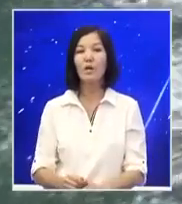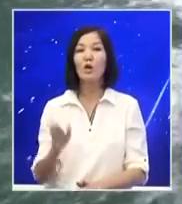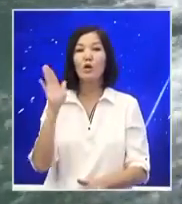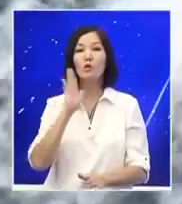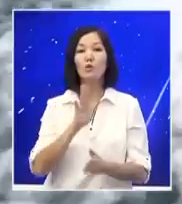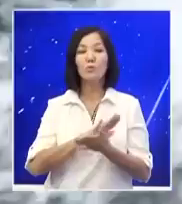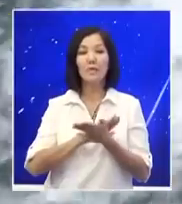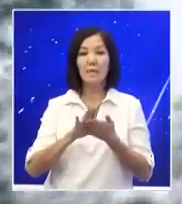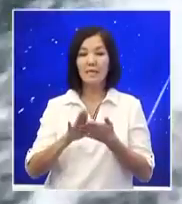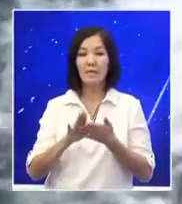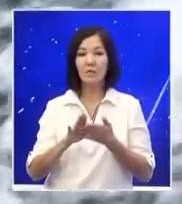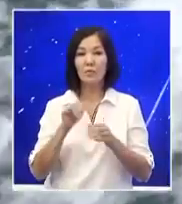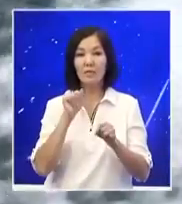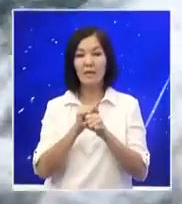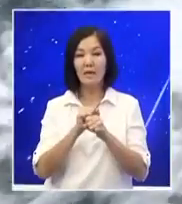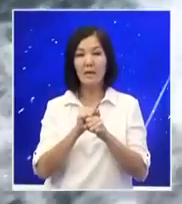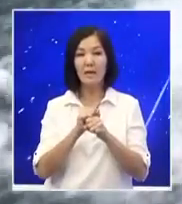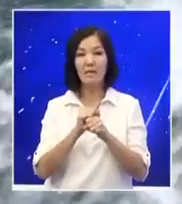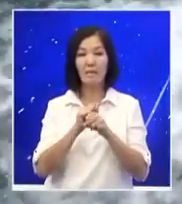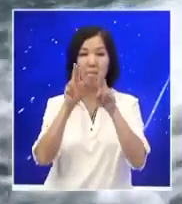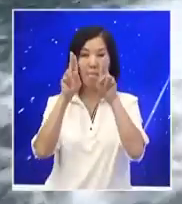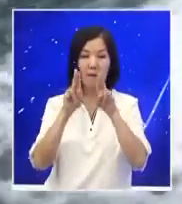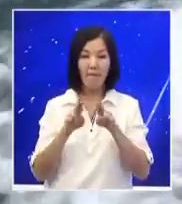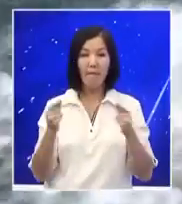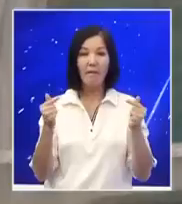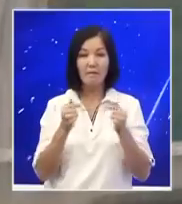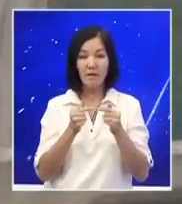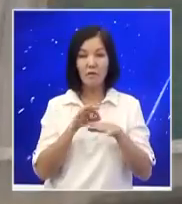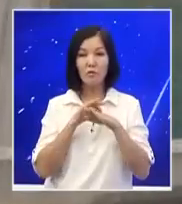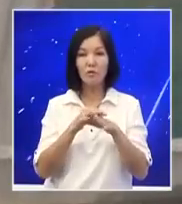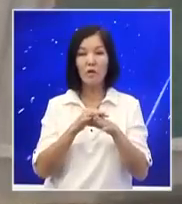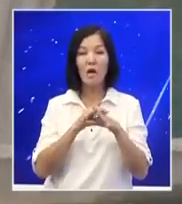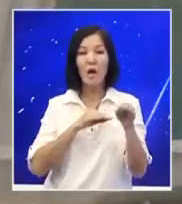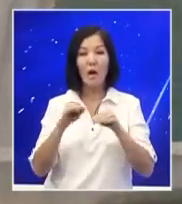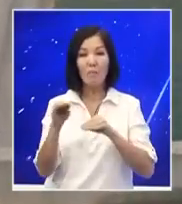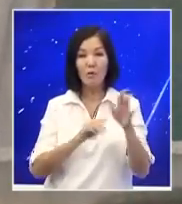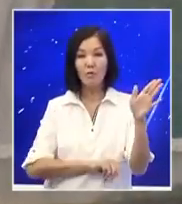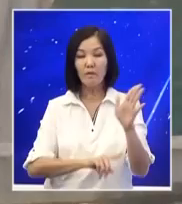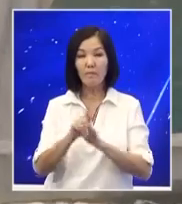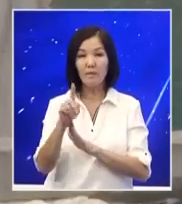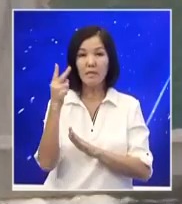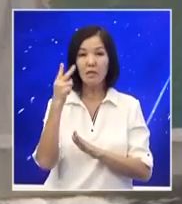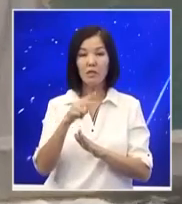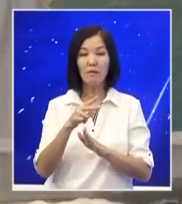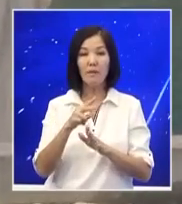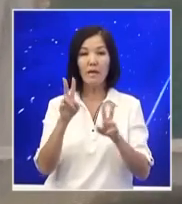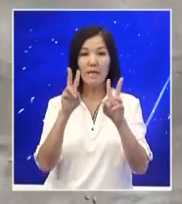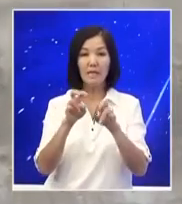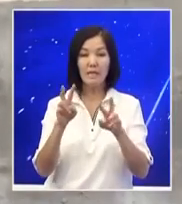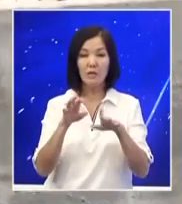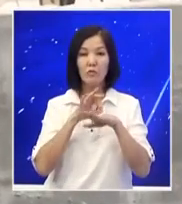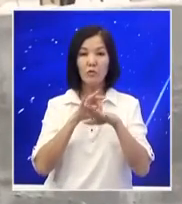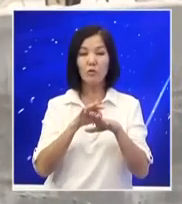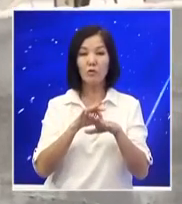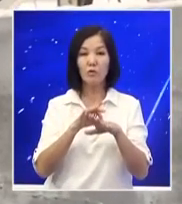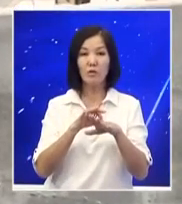станциясының жұмысы тиісті стандарттарға сай жүргізіледі. Қондырғы іске қосылған уақыттан бері 20 түрлі тексеру жүргізілді.